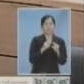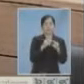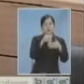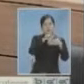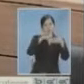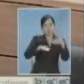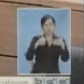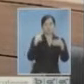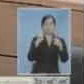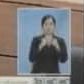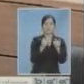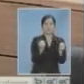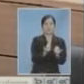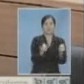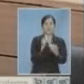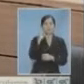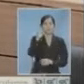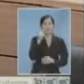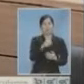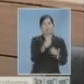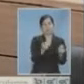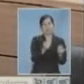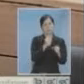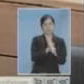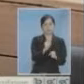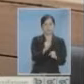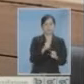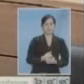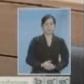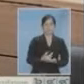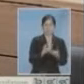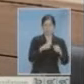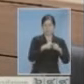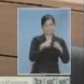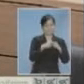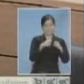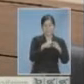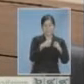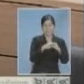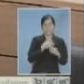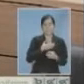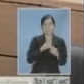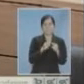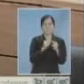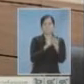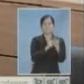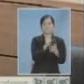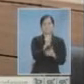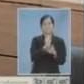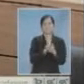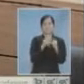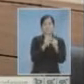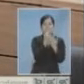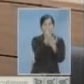างอันนี้มันก็กลับมาใช้ก็มีปัญหาก็เลยกลับมาใช้เป็นแบบจังหวัดละค